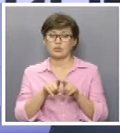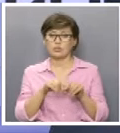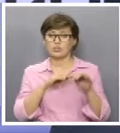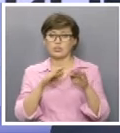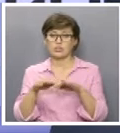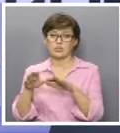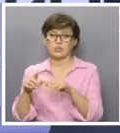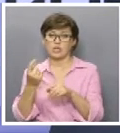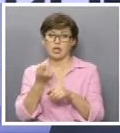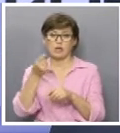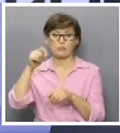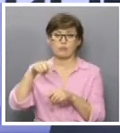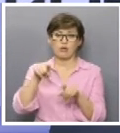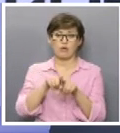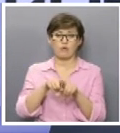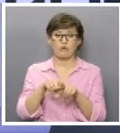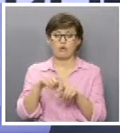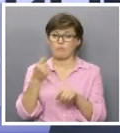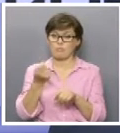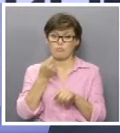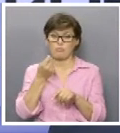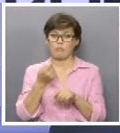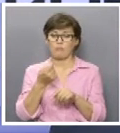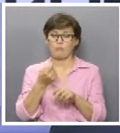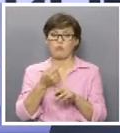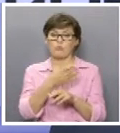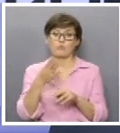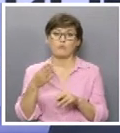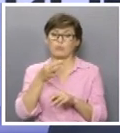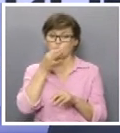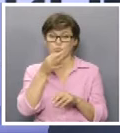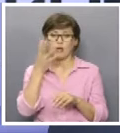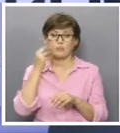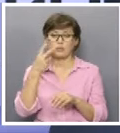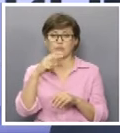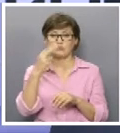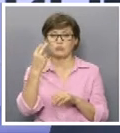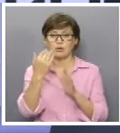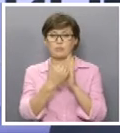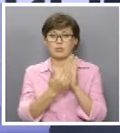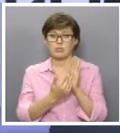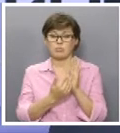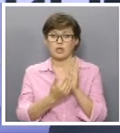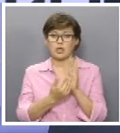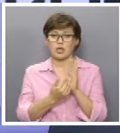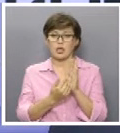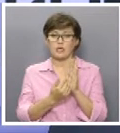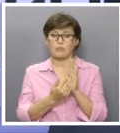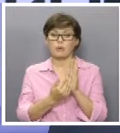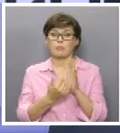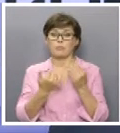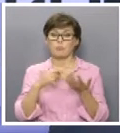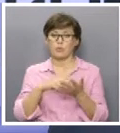тамшыдай көрсеткіш болып табылады. Дегенмен өзіңіз айтып өткен жа Алматы 2020 даму бағдарламасы аясында және